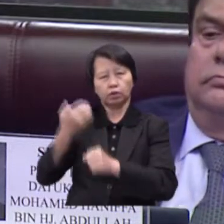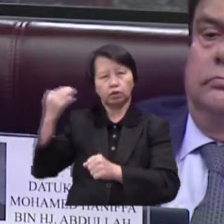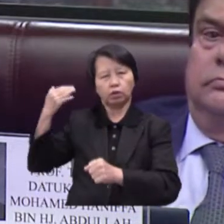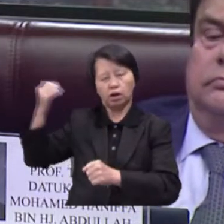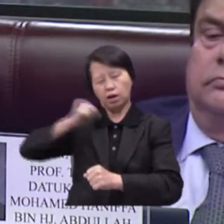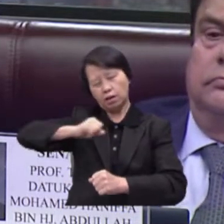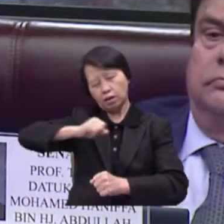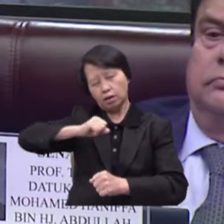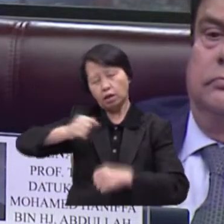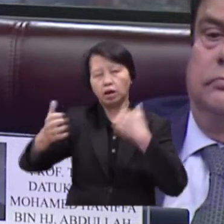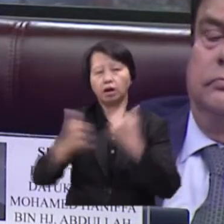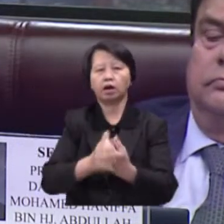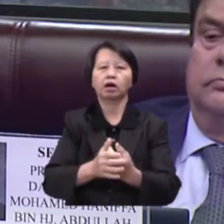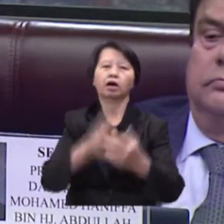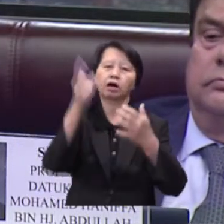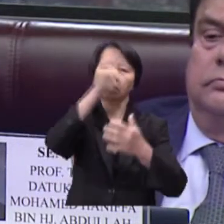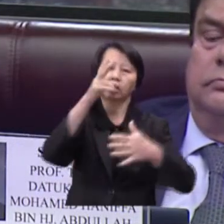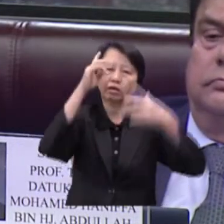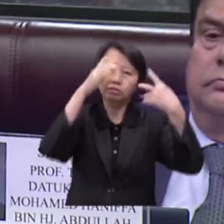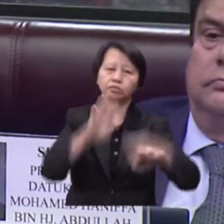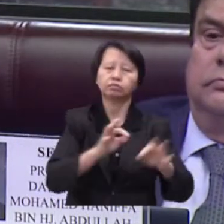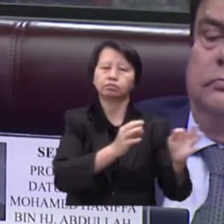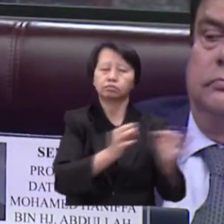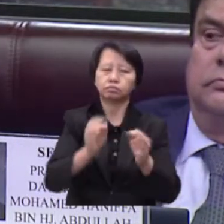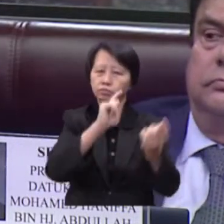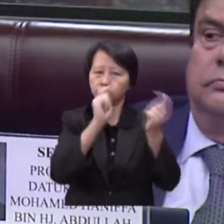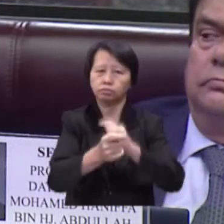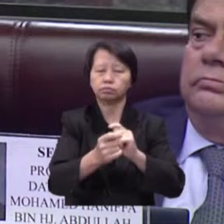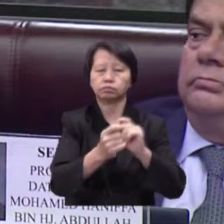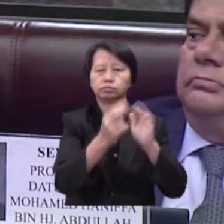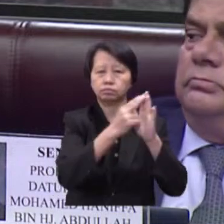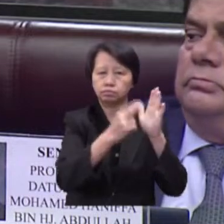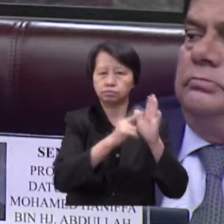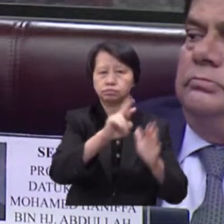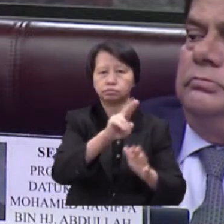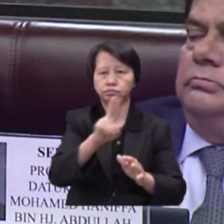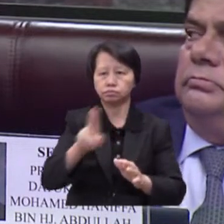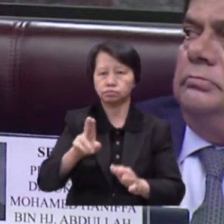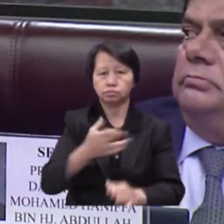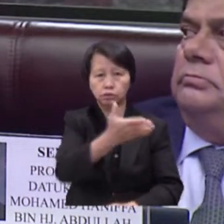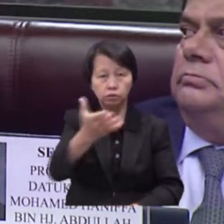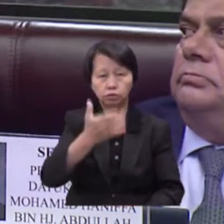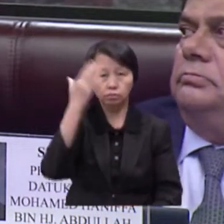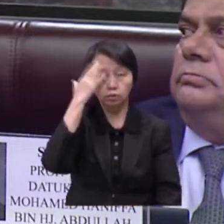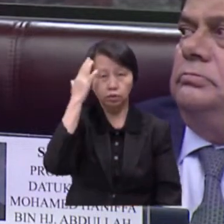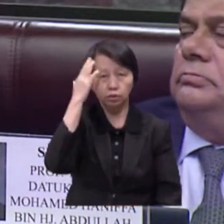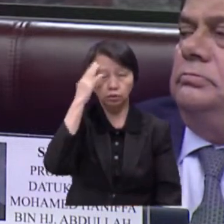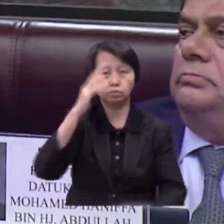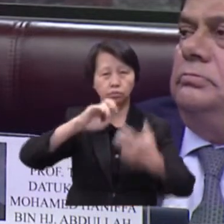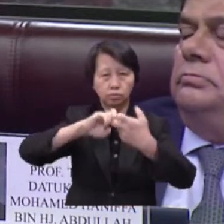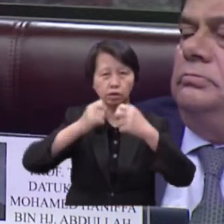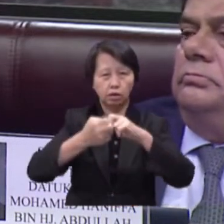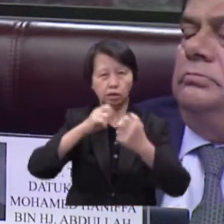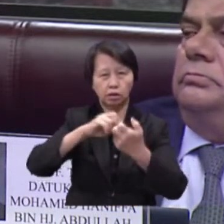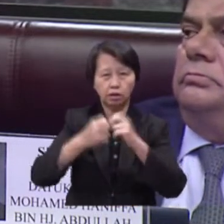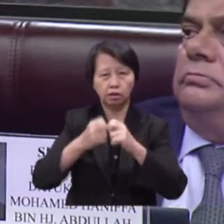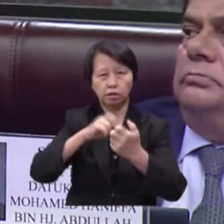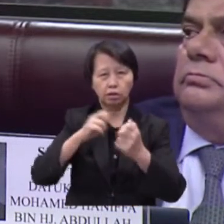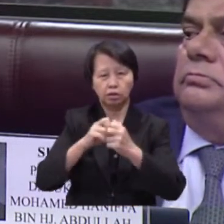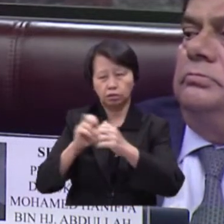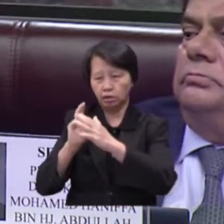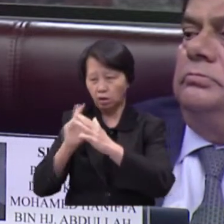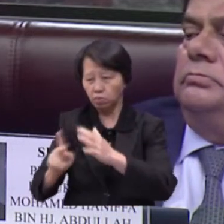akhirnya dirasakan pada hari ini umum kita mengetahui bahwa masalah berkaitan masalah